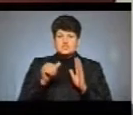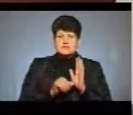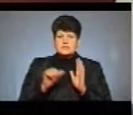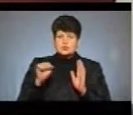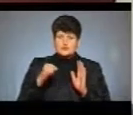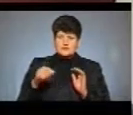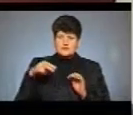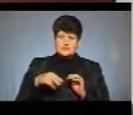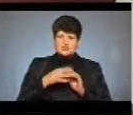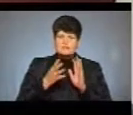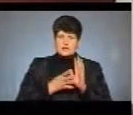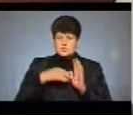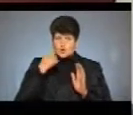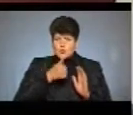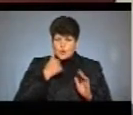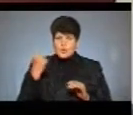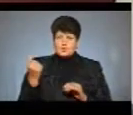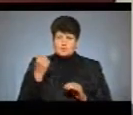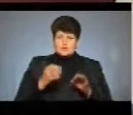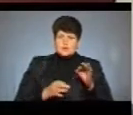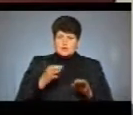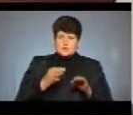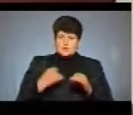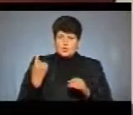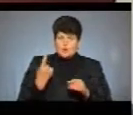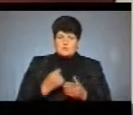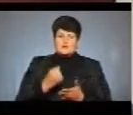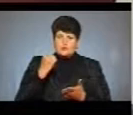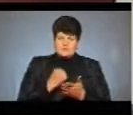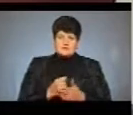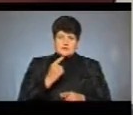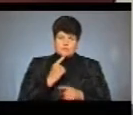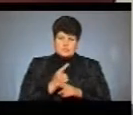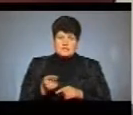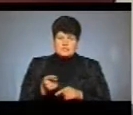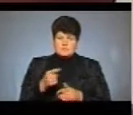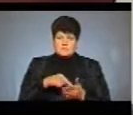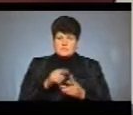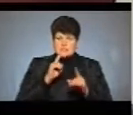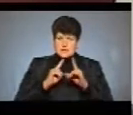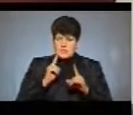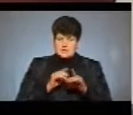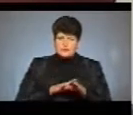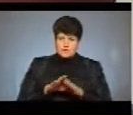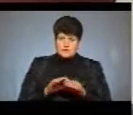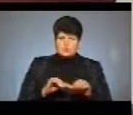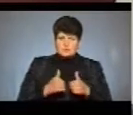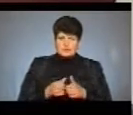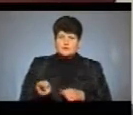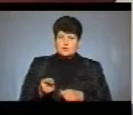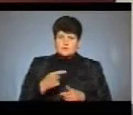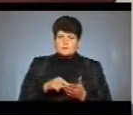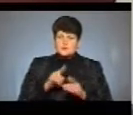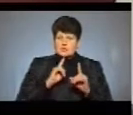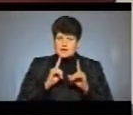16 серпня 2019 року господарський суд області ухвалив заборонити Тернопільській міській раді і виконавчому комітету Тернопільської міської